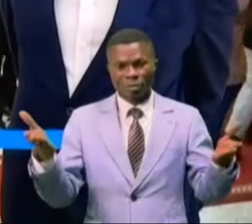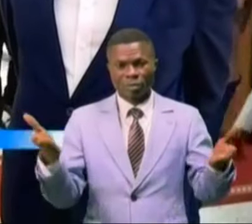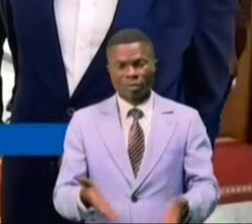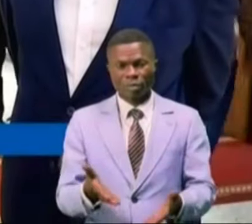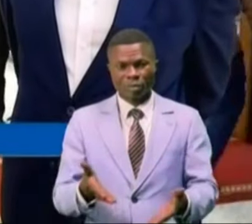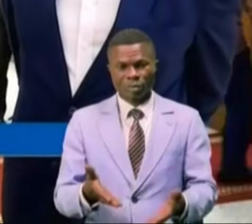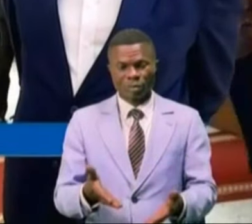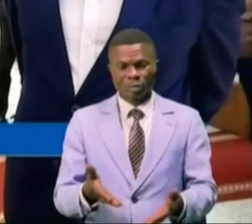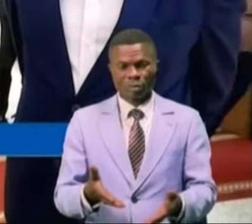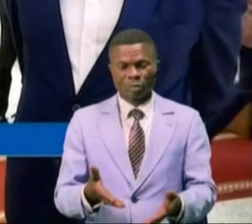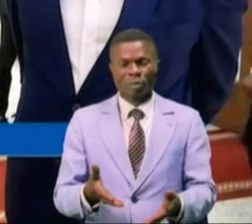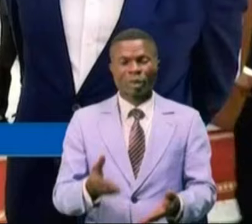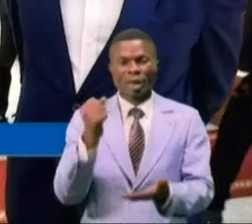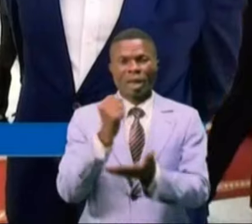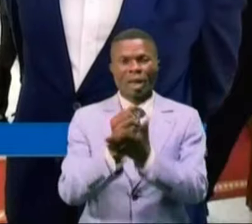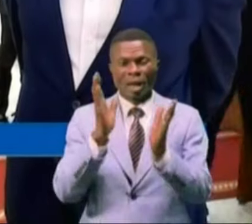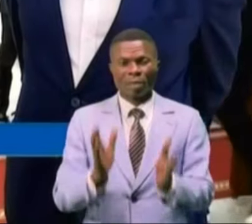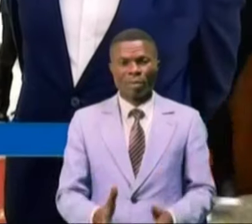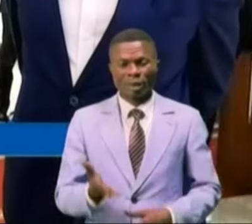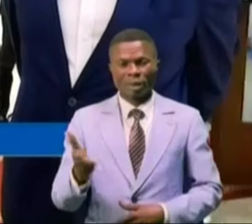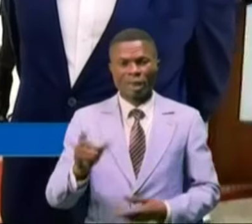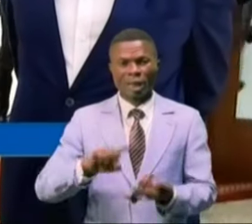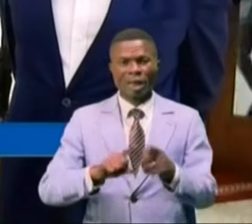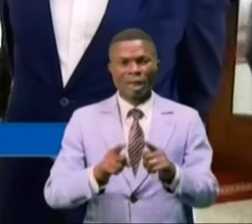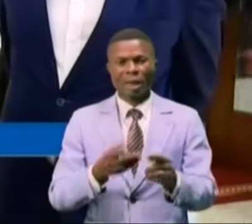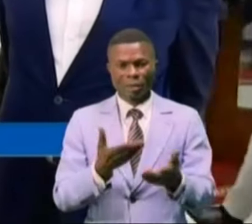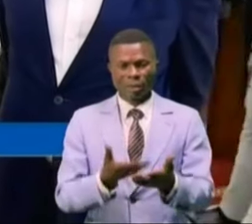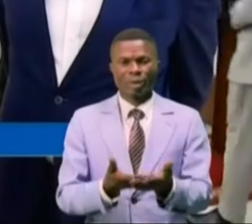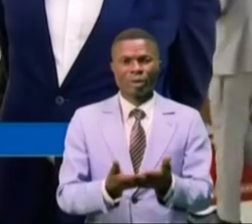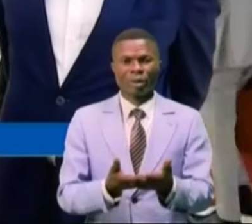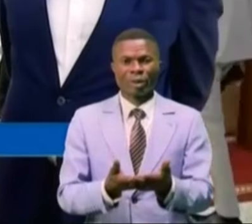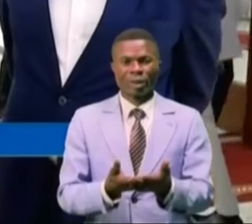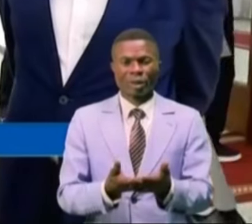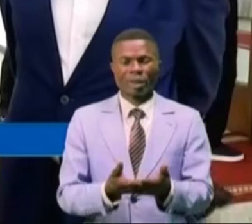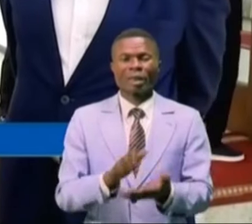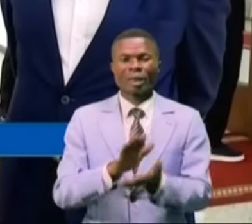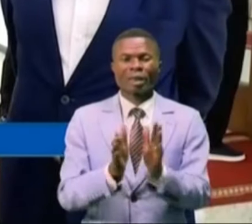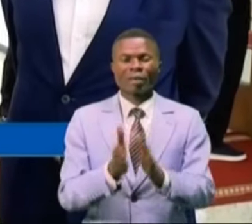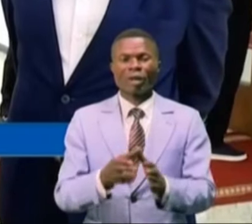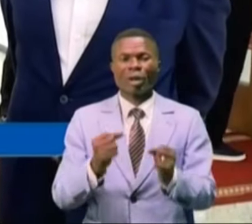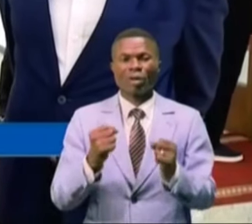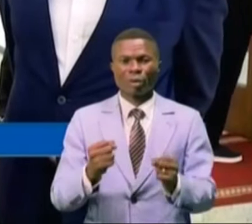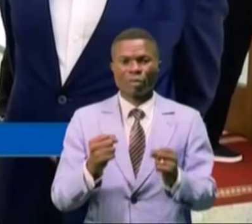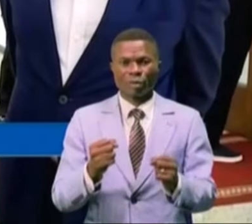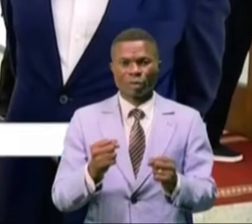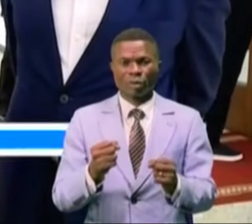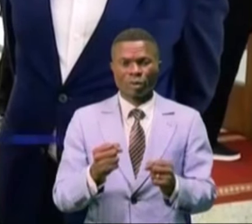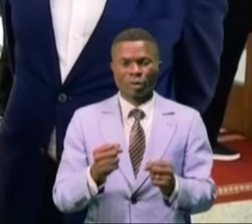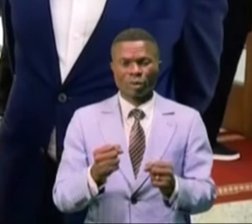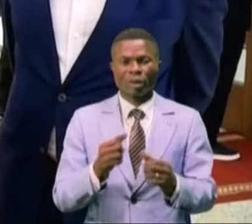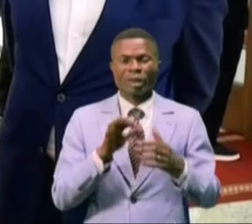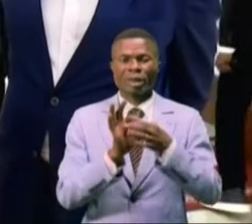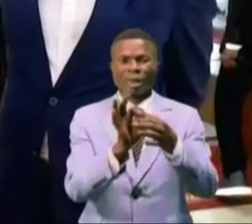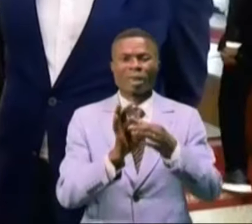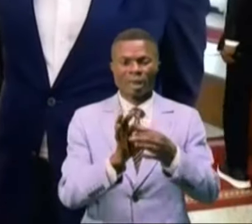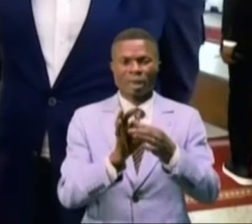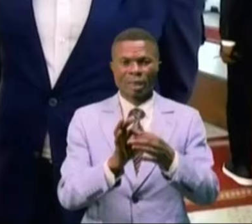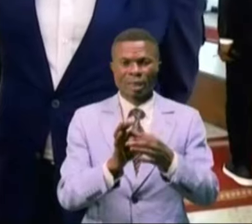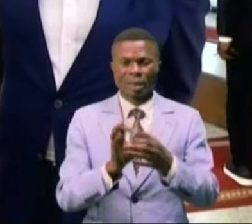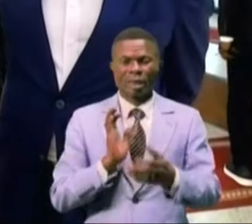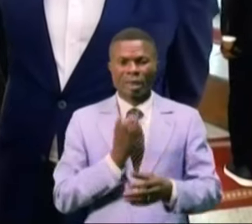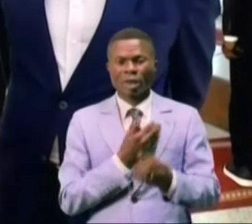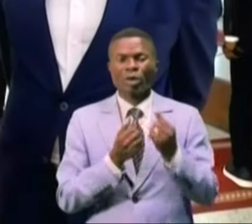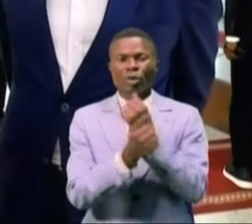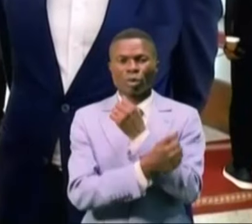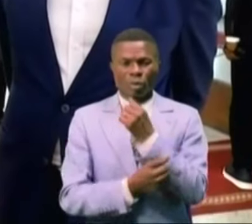cette ligue d'amitié serait absolument une force au niveau de la coopération entre nos de pays il faut